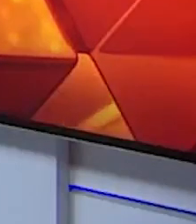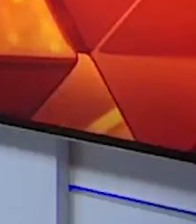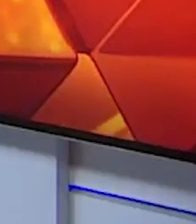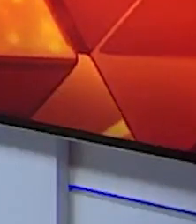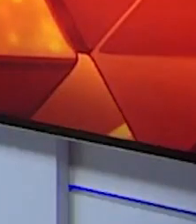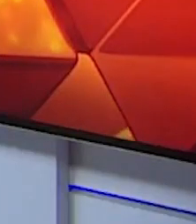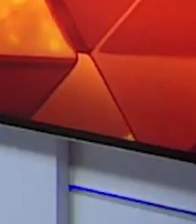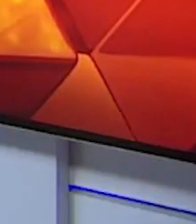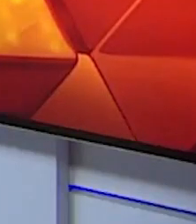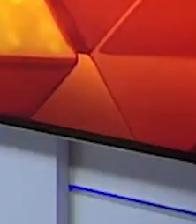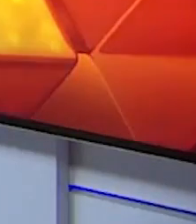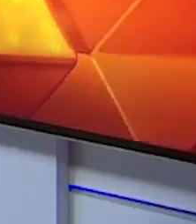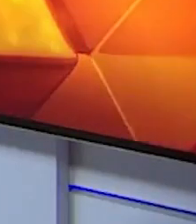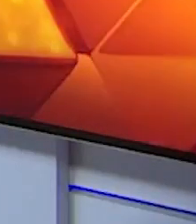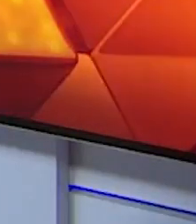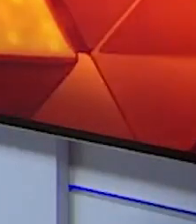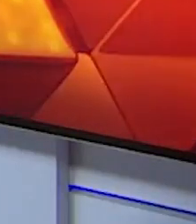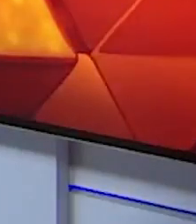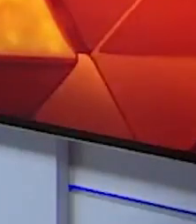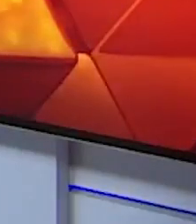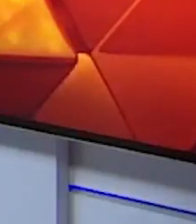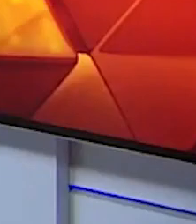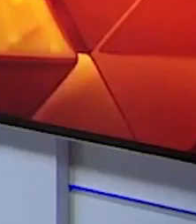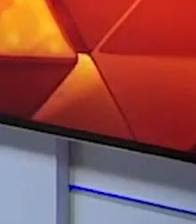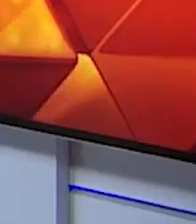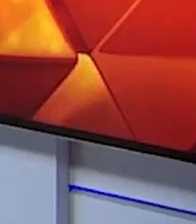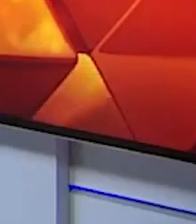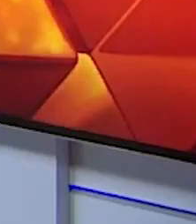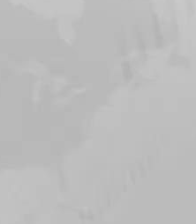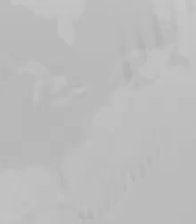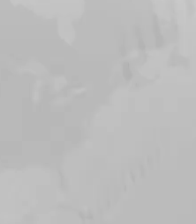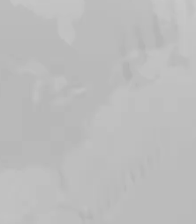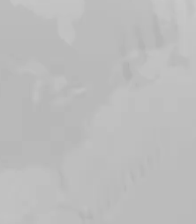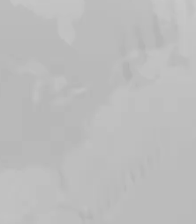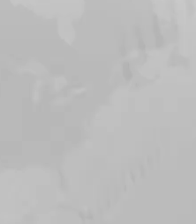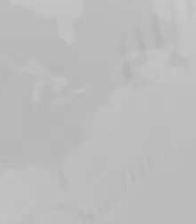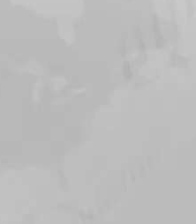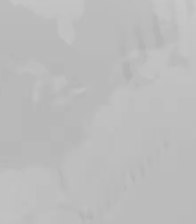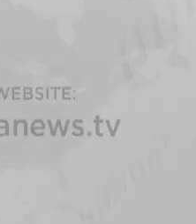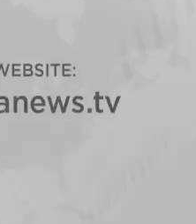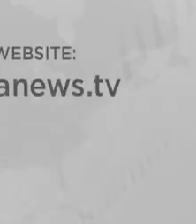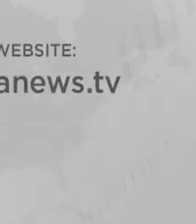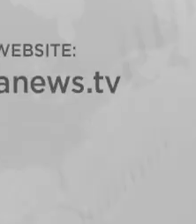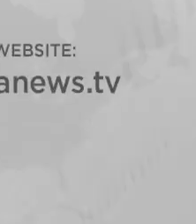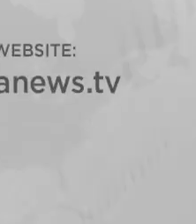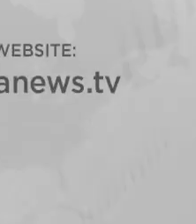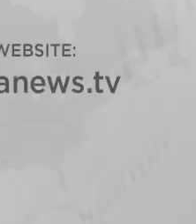at www.gmanews.tv.